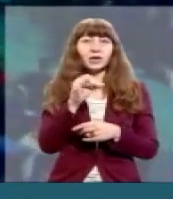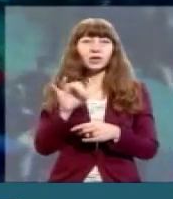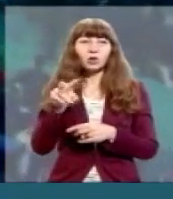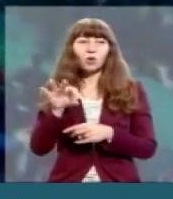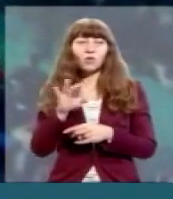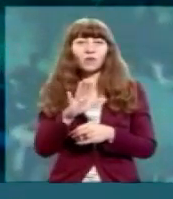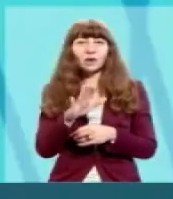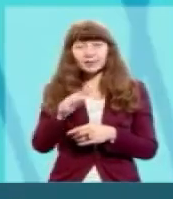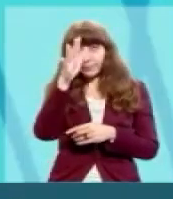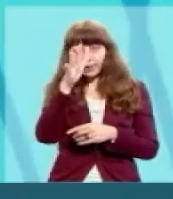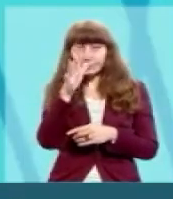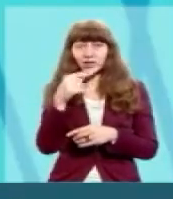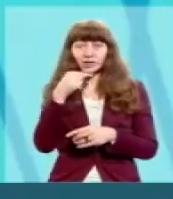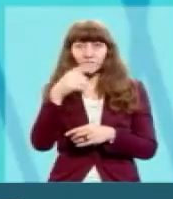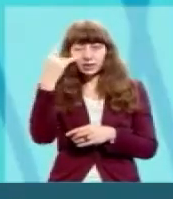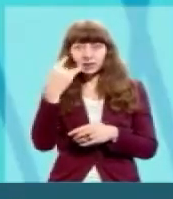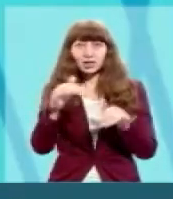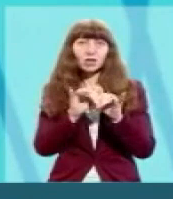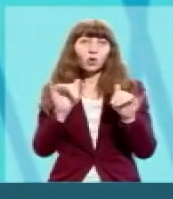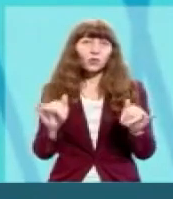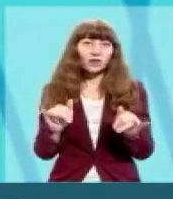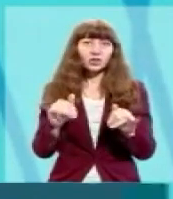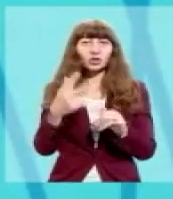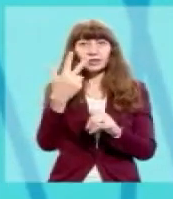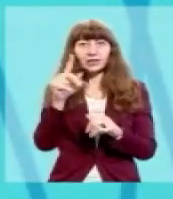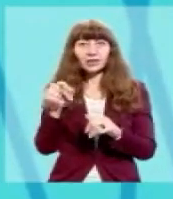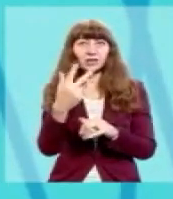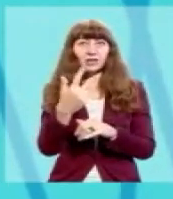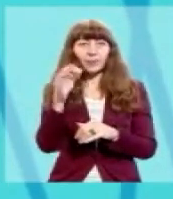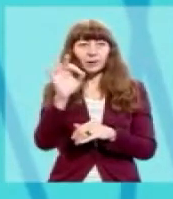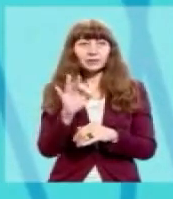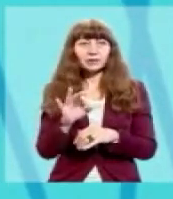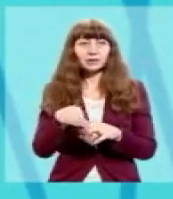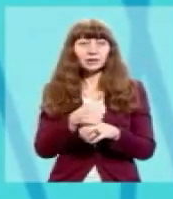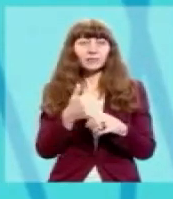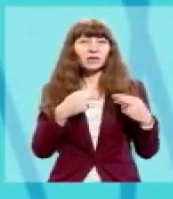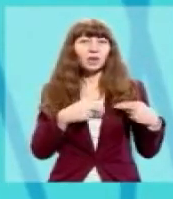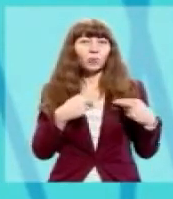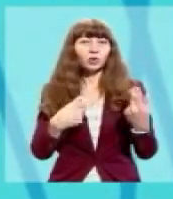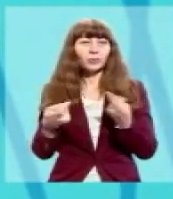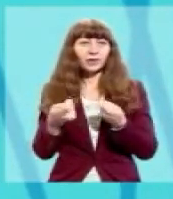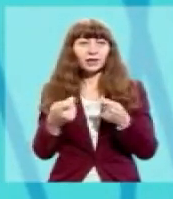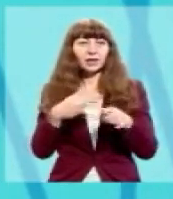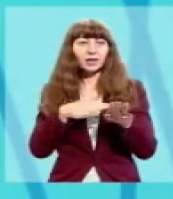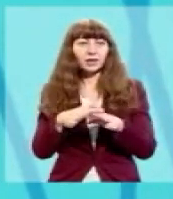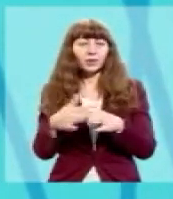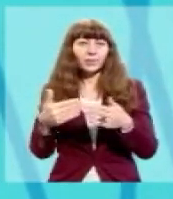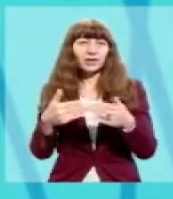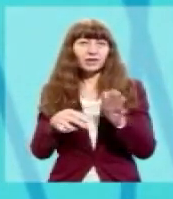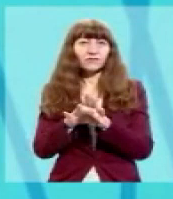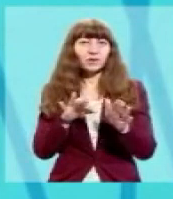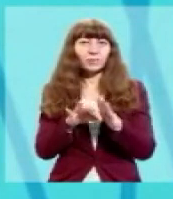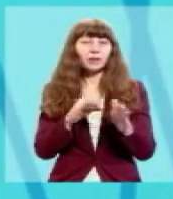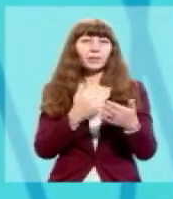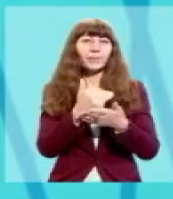4.5%-ға өскен. Халықтың әл-ауқатын арттыруға бағытталған міндеттер бәрімізге ортақ. Мемлекет басшысы және Аманат